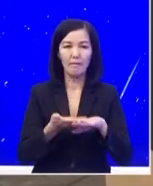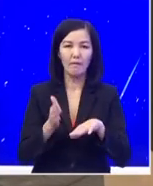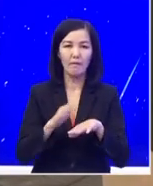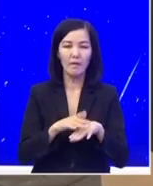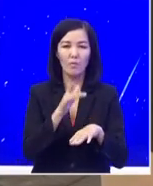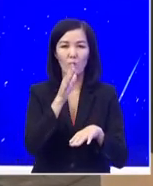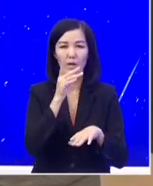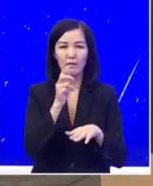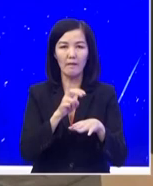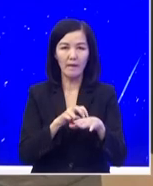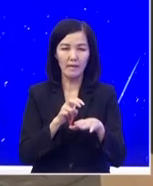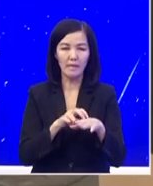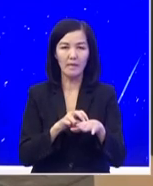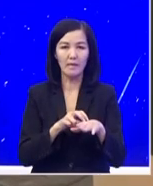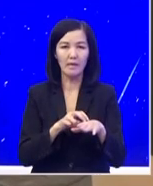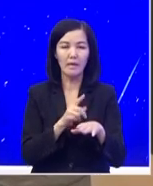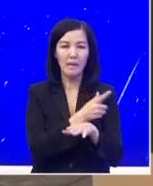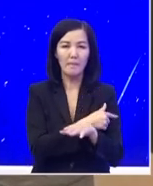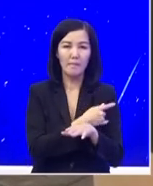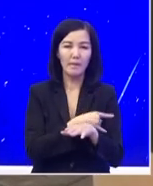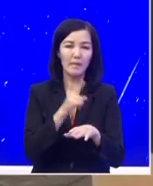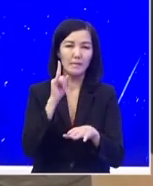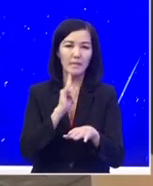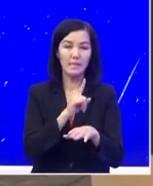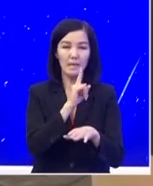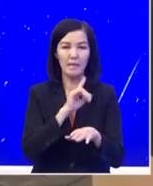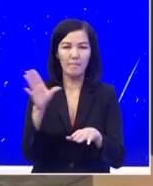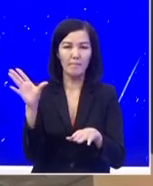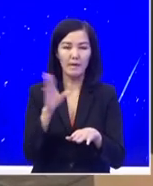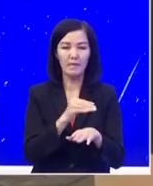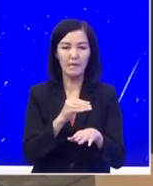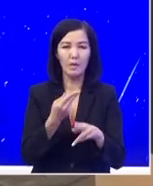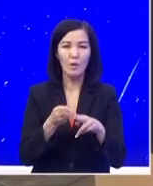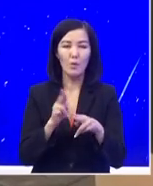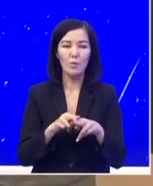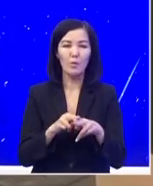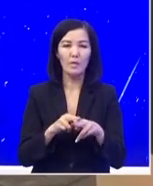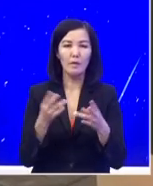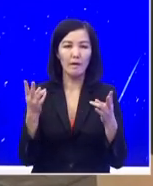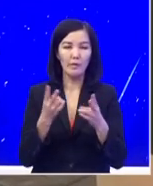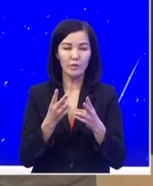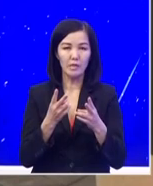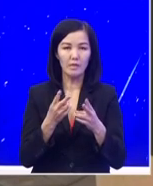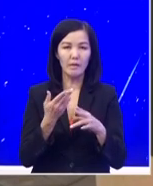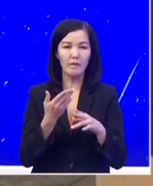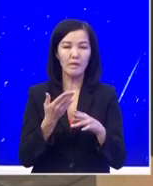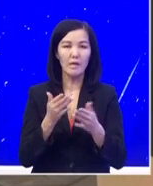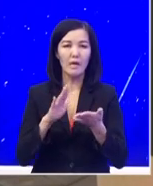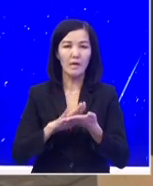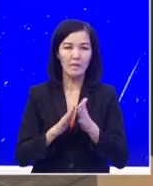именно врачтарға, медсестерларға, санитарларға өте қиын жағдайда ол